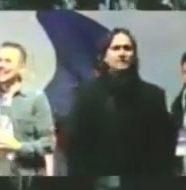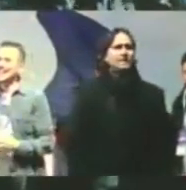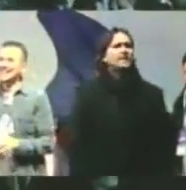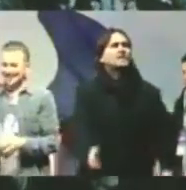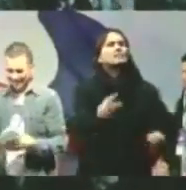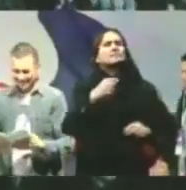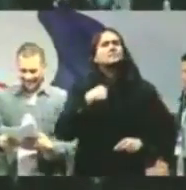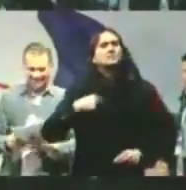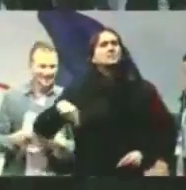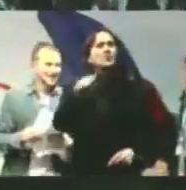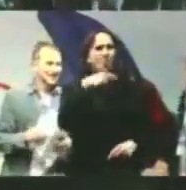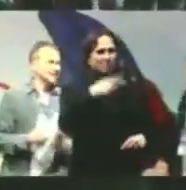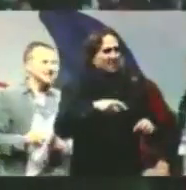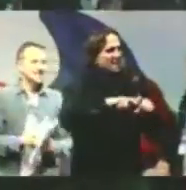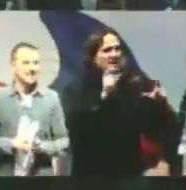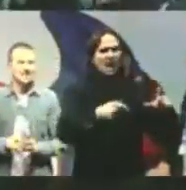Noi ci riprendiamo il paese!